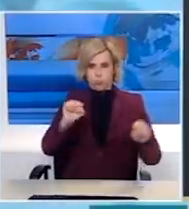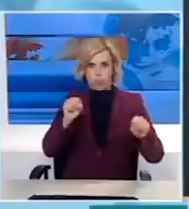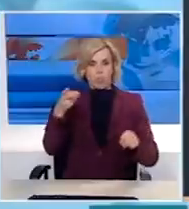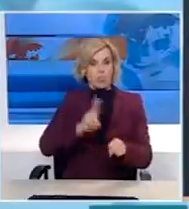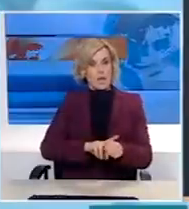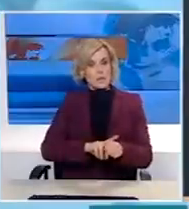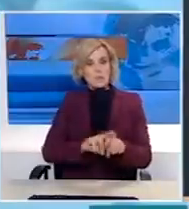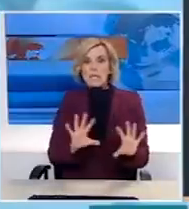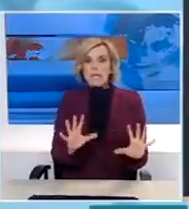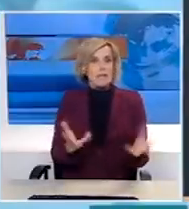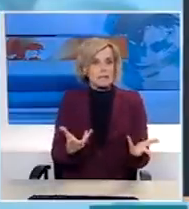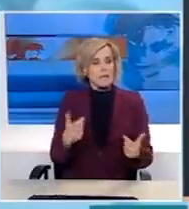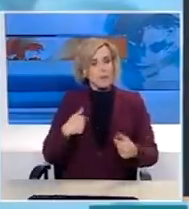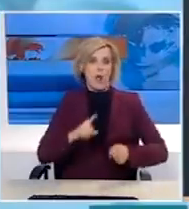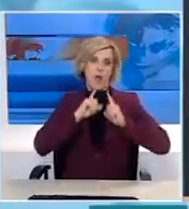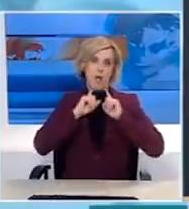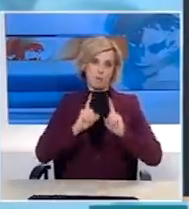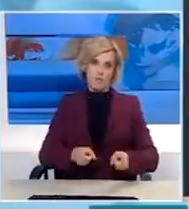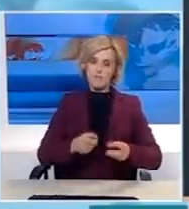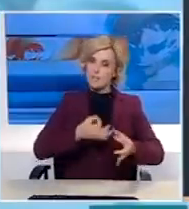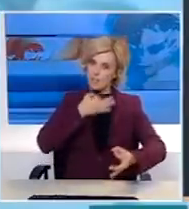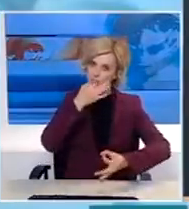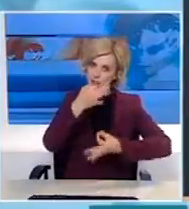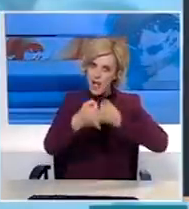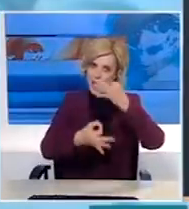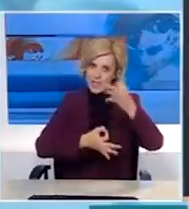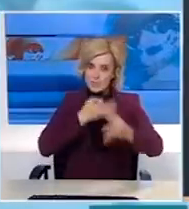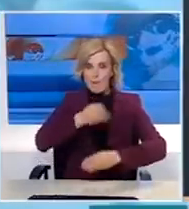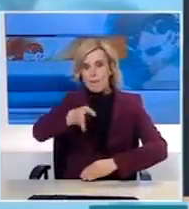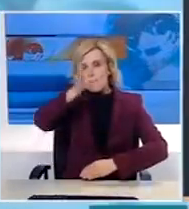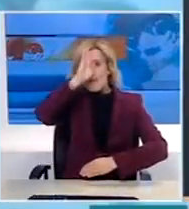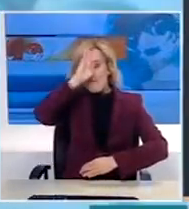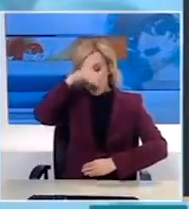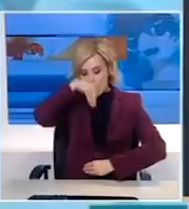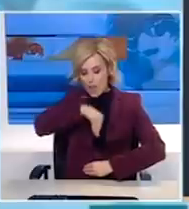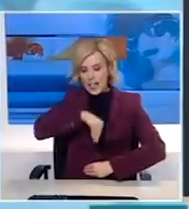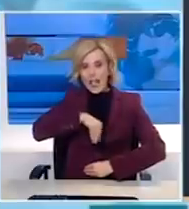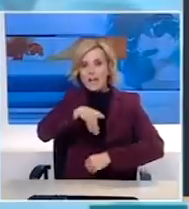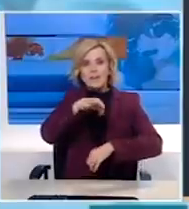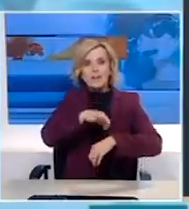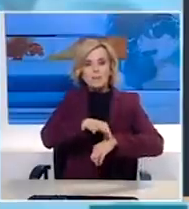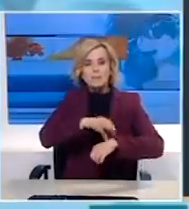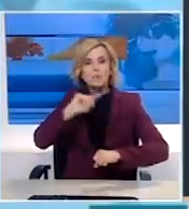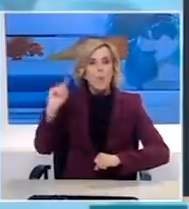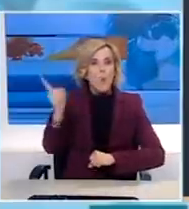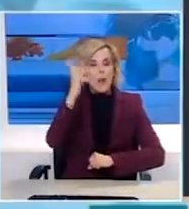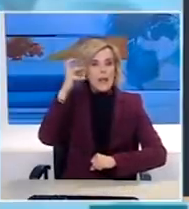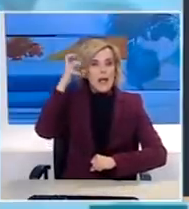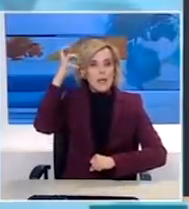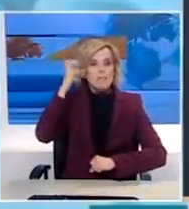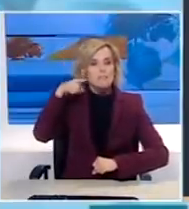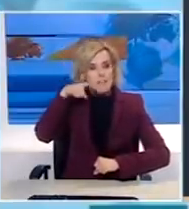Αποφάσισα να σας εξηγήσω αυτό που λέμε παθογένεια της νόσου. Αυτό που όλοι οι επιστήμονες στον κόσμο